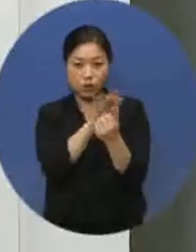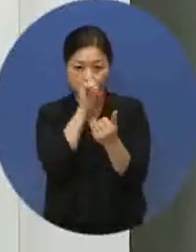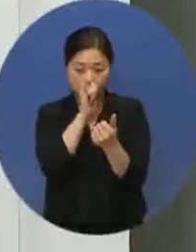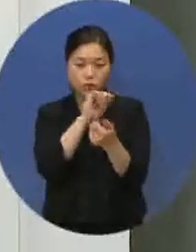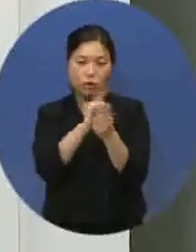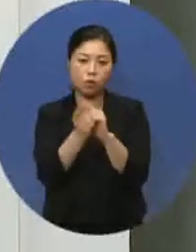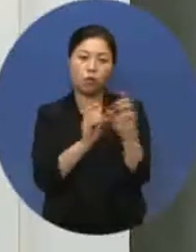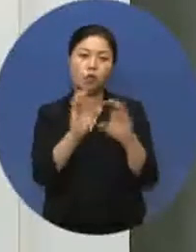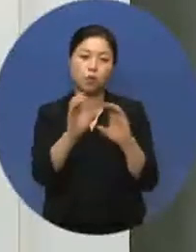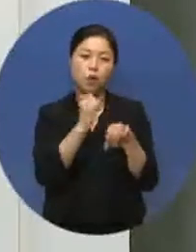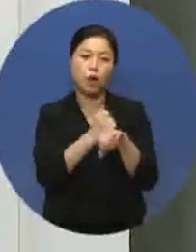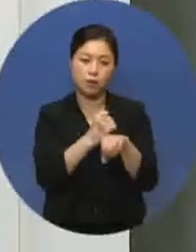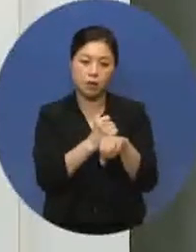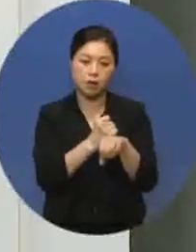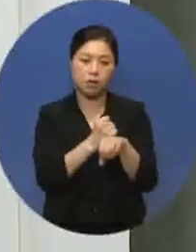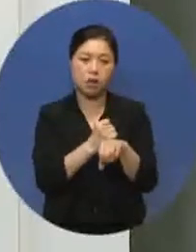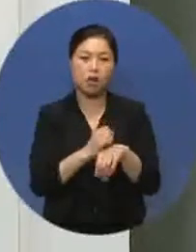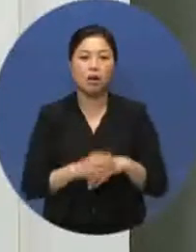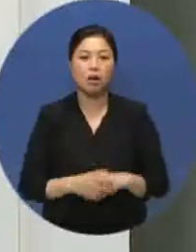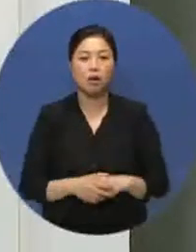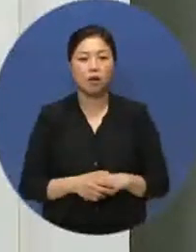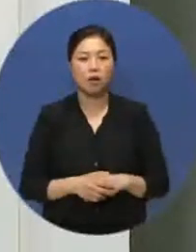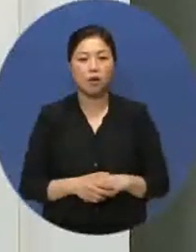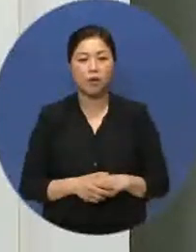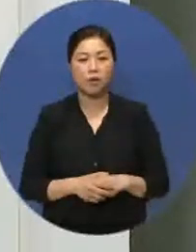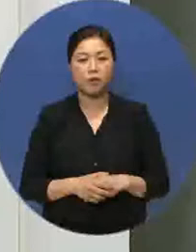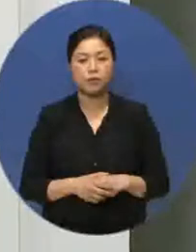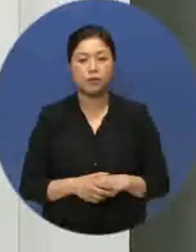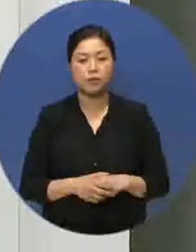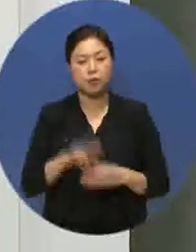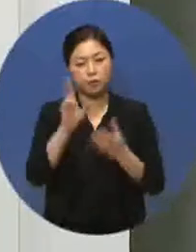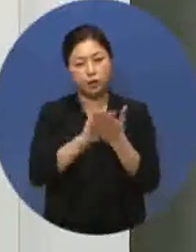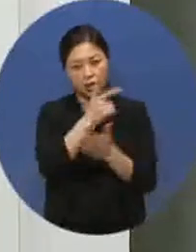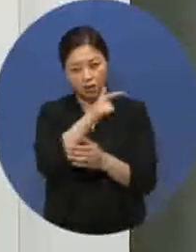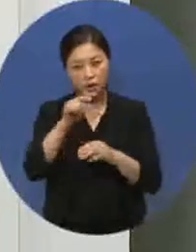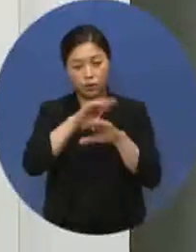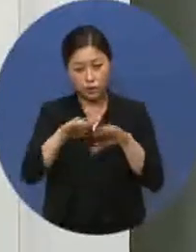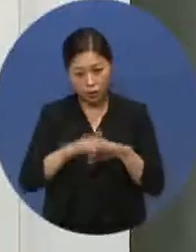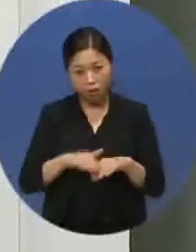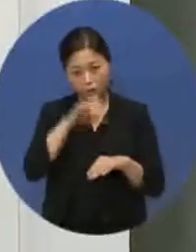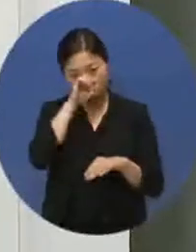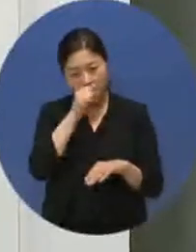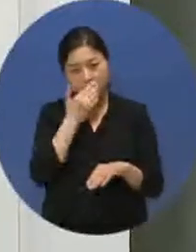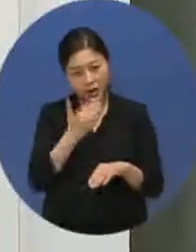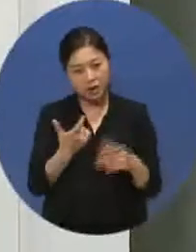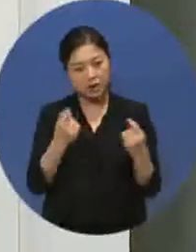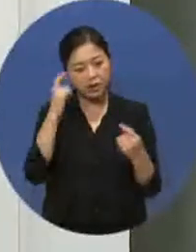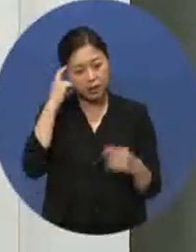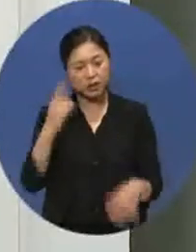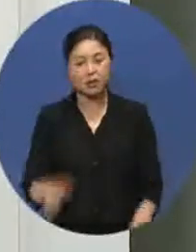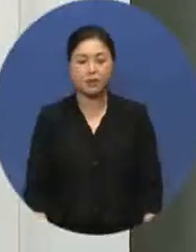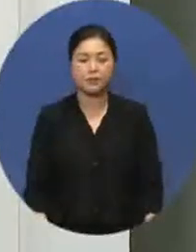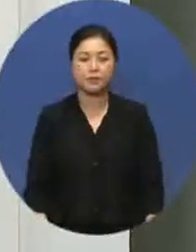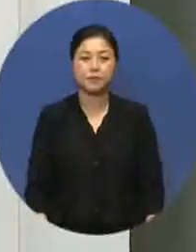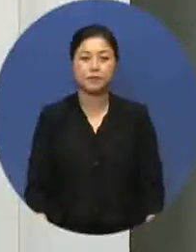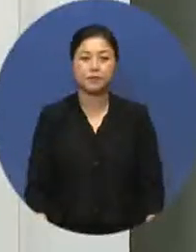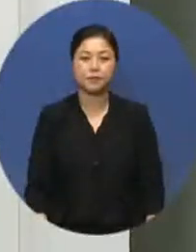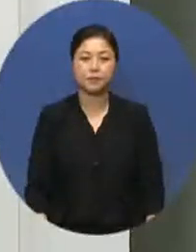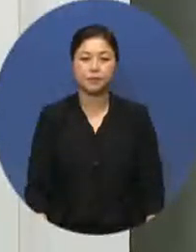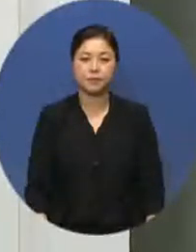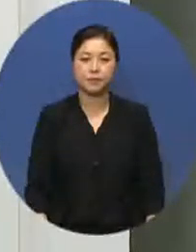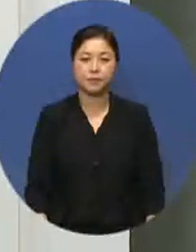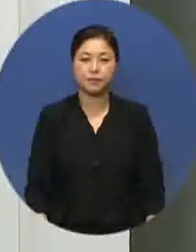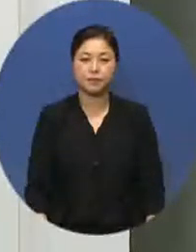소통을 한다면은 굉장히 좋은 문제가 해결되는 계기가 될 것 같습니다. 그런데 네.